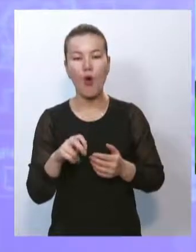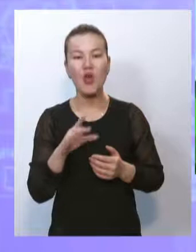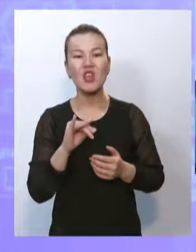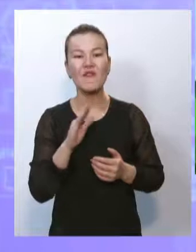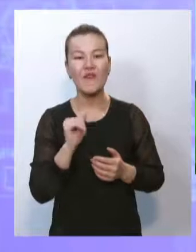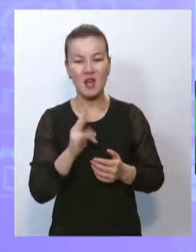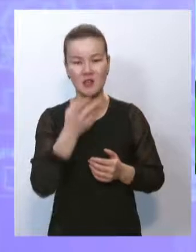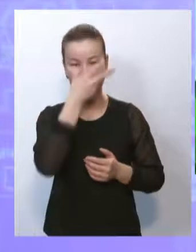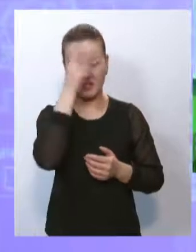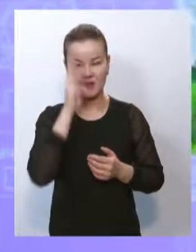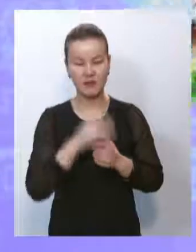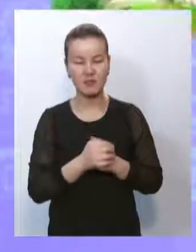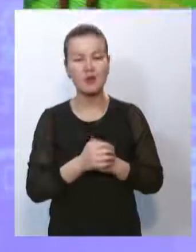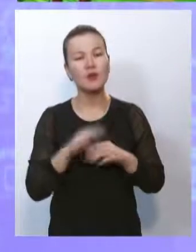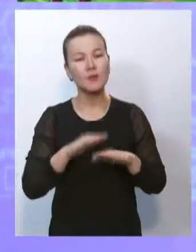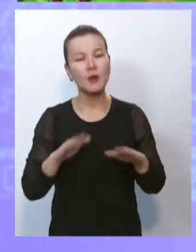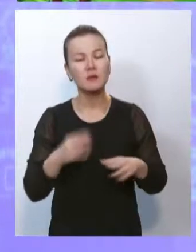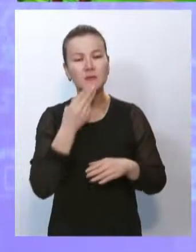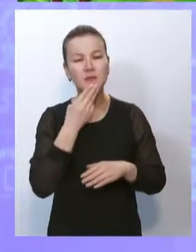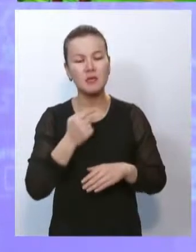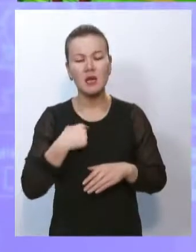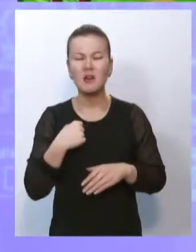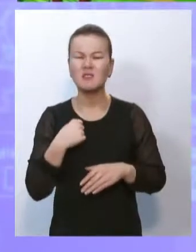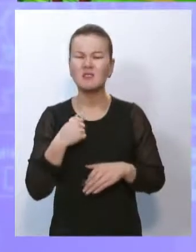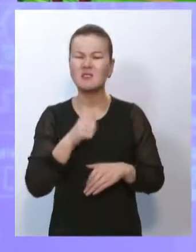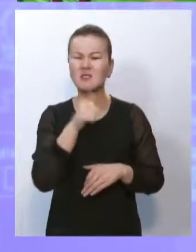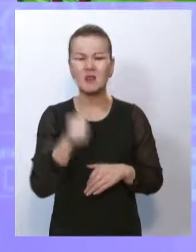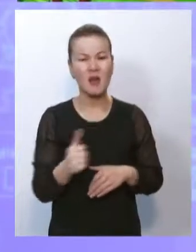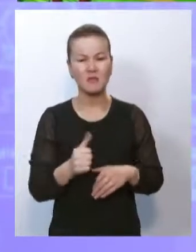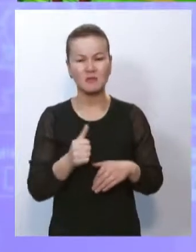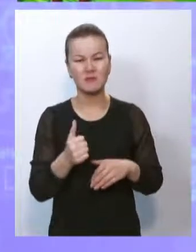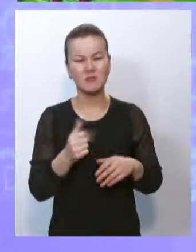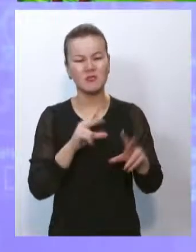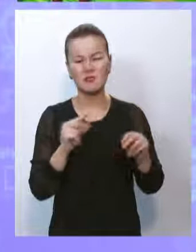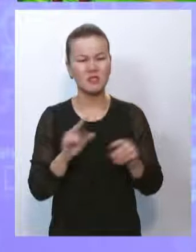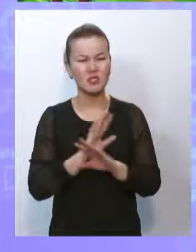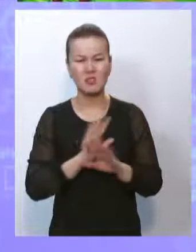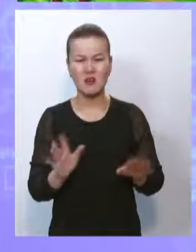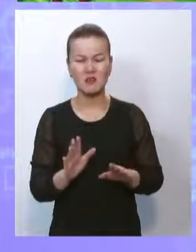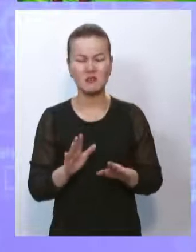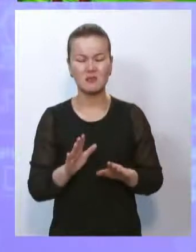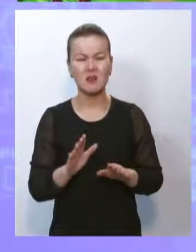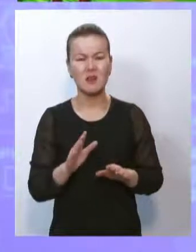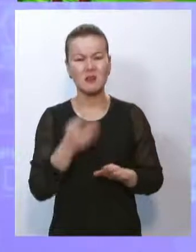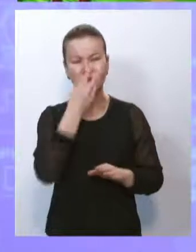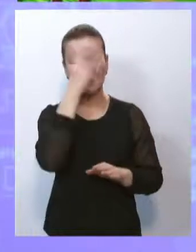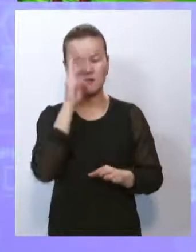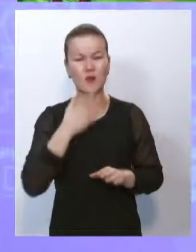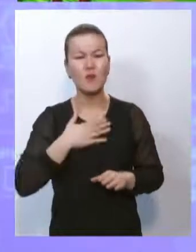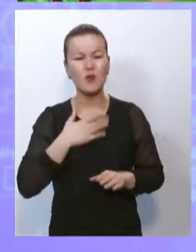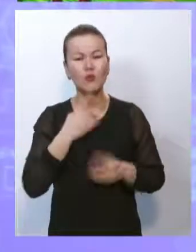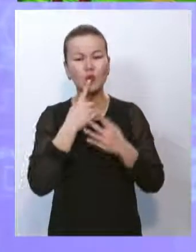ребятки вы милый я самый несчастный царевич на свете мою любимую